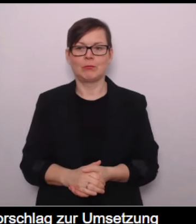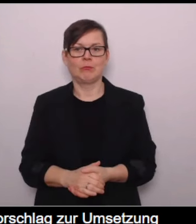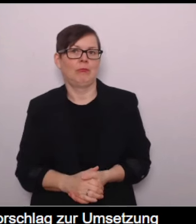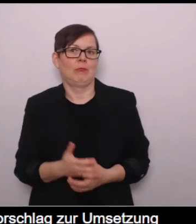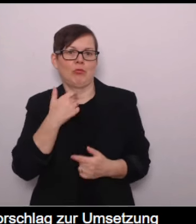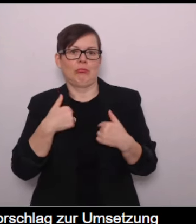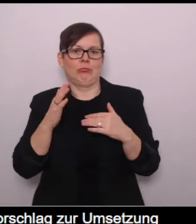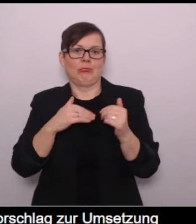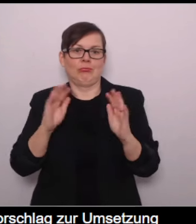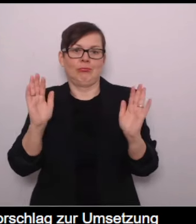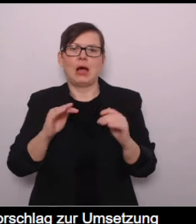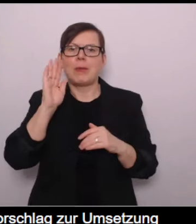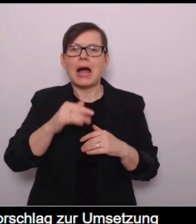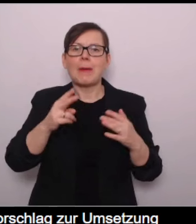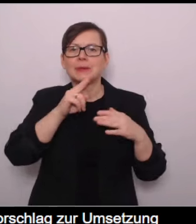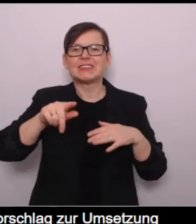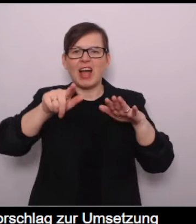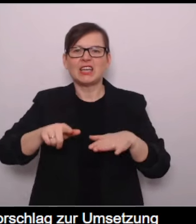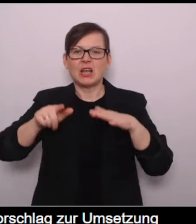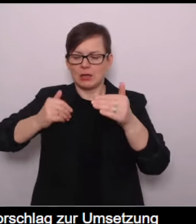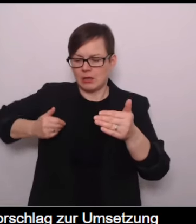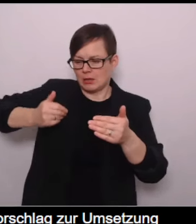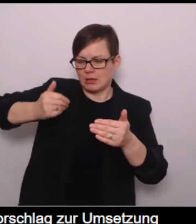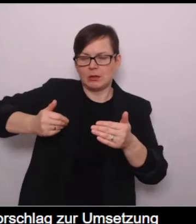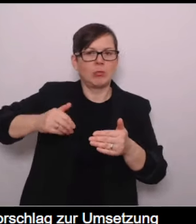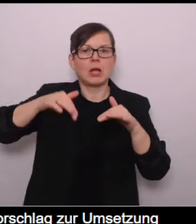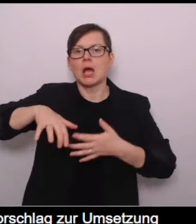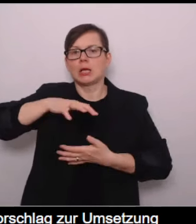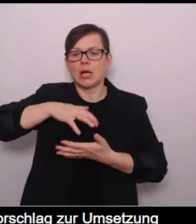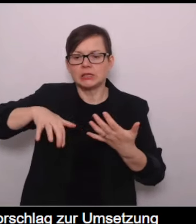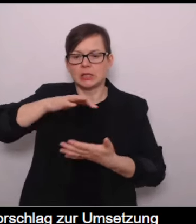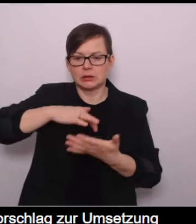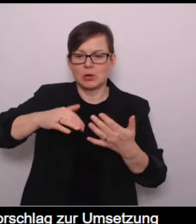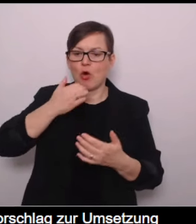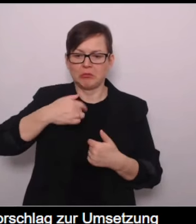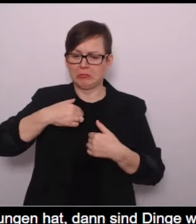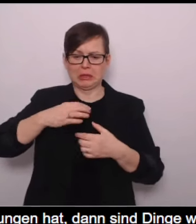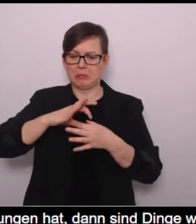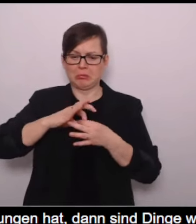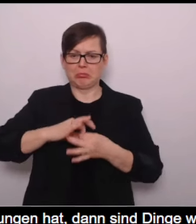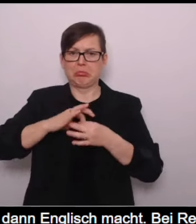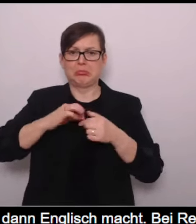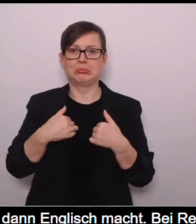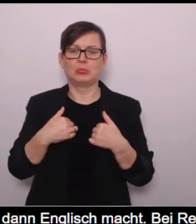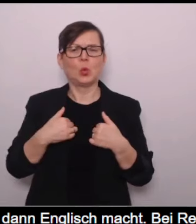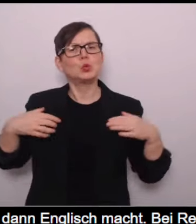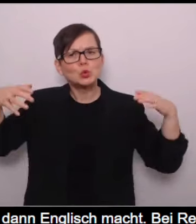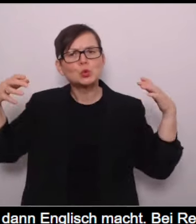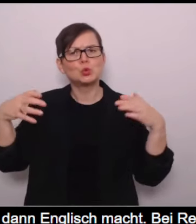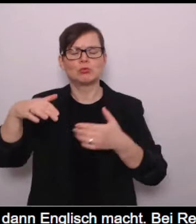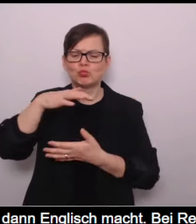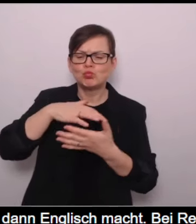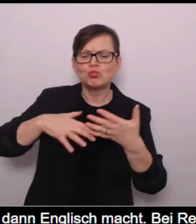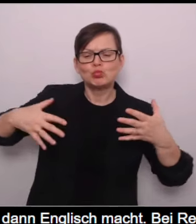aufzustellen als heute? Danke. Ich weiß auch nicht. Ich hoffe, das hat nicht mit mir zu tun. Aber seit 2018 haben wir schon fast ständig